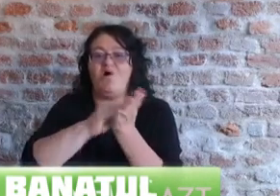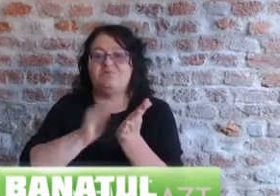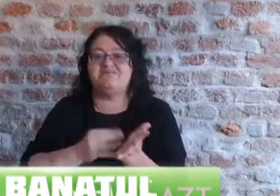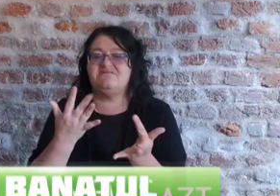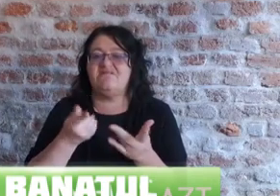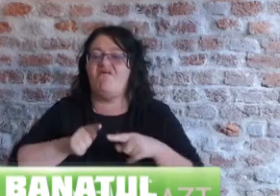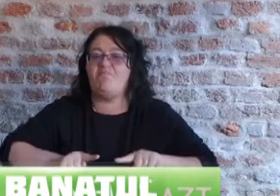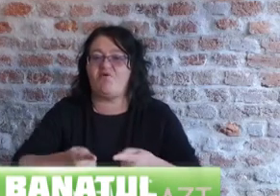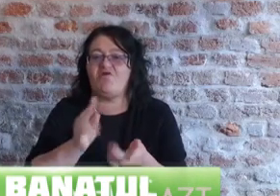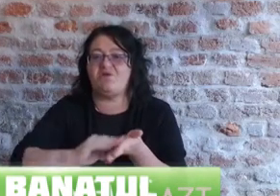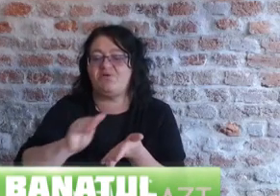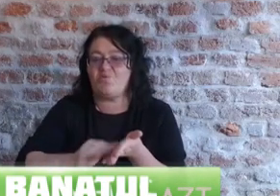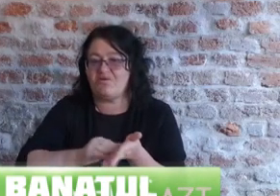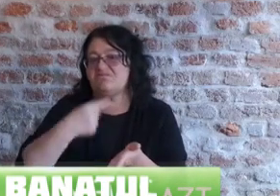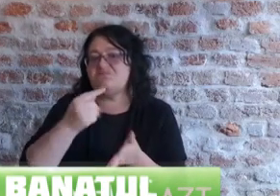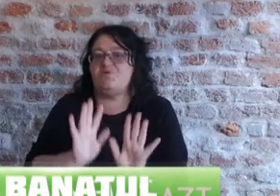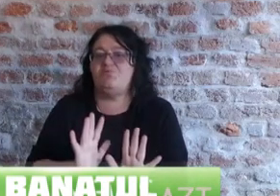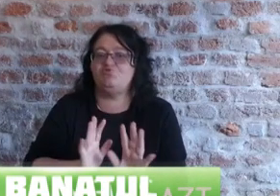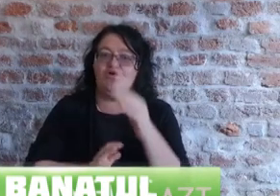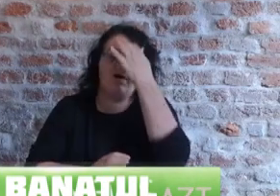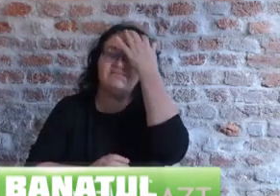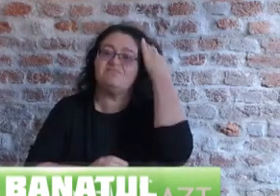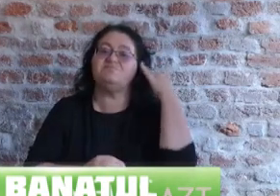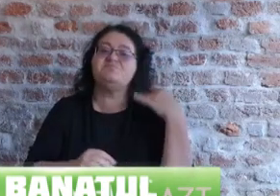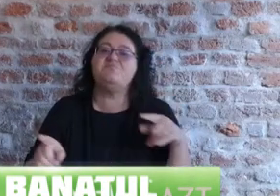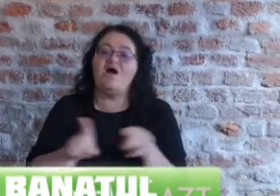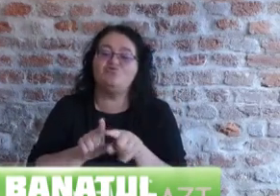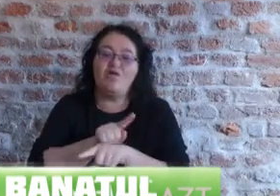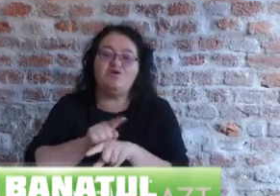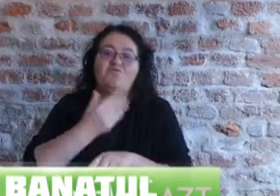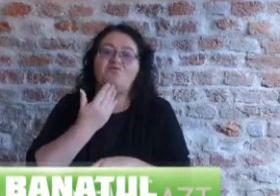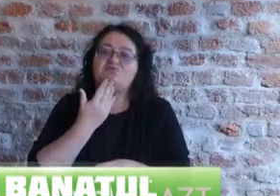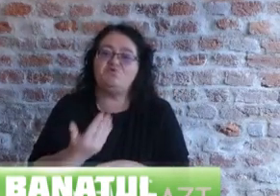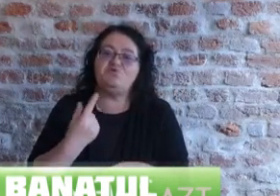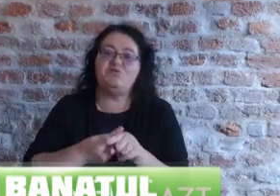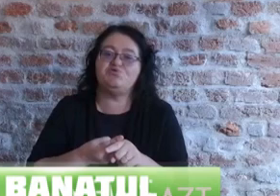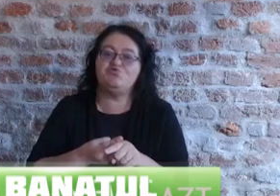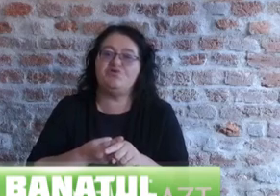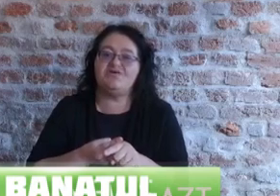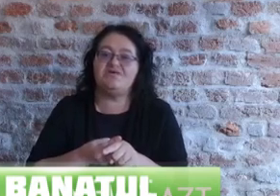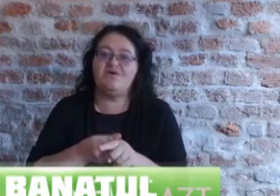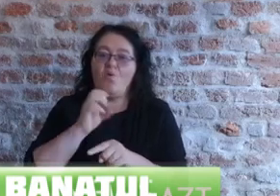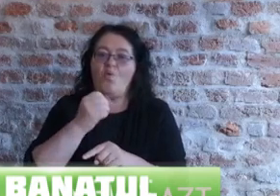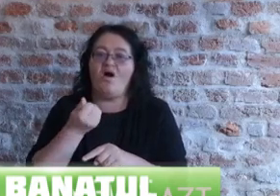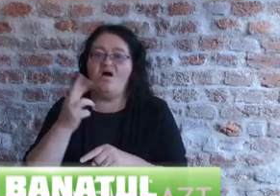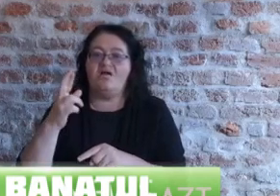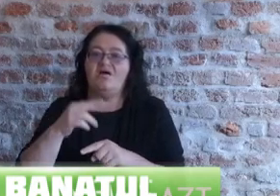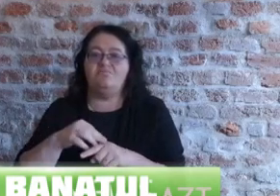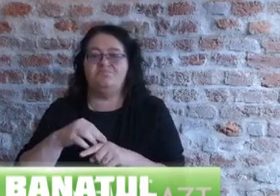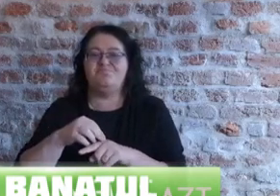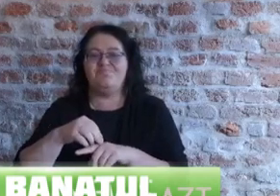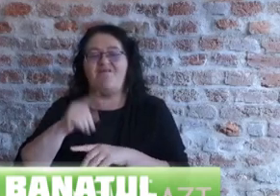câteva provocări birocratice, să zicem așa. În același timp vreau să mulțumesc și OAR-ului care